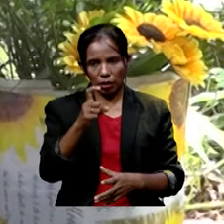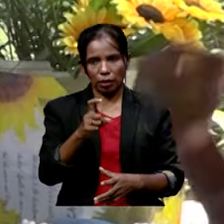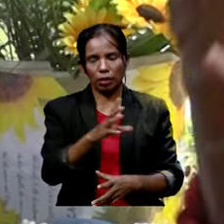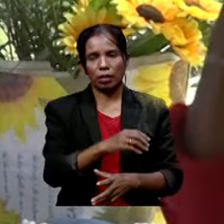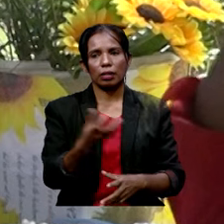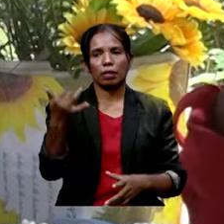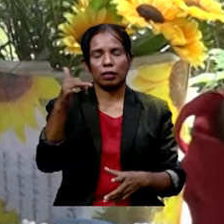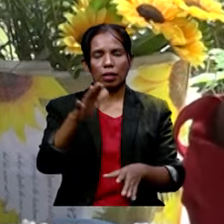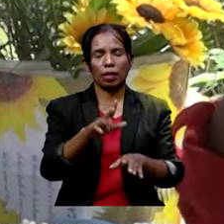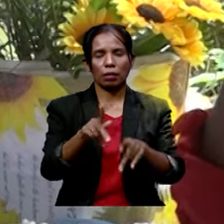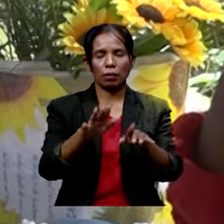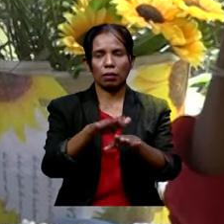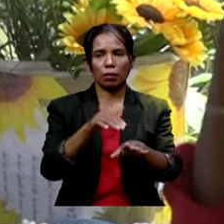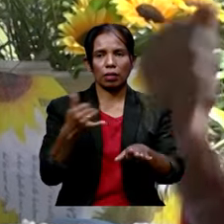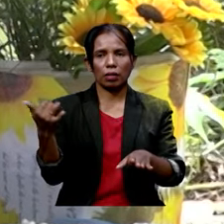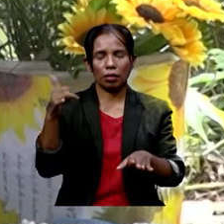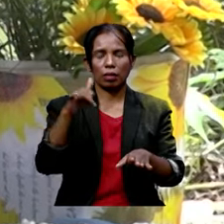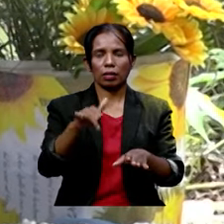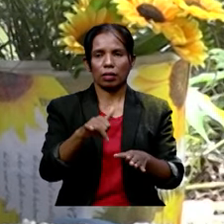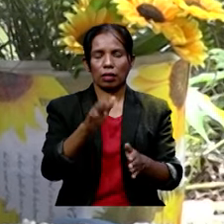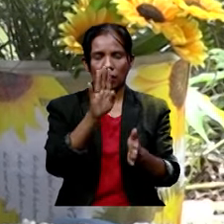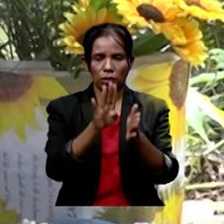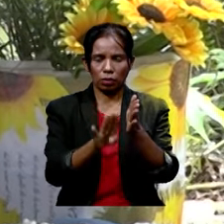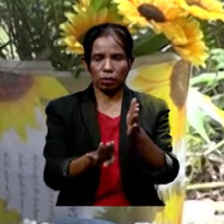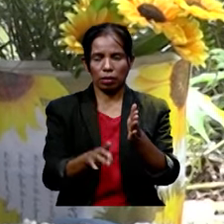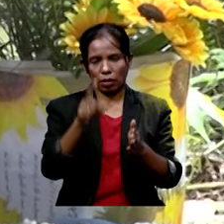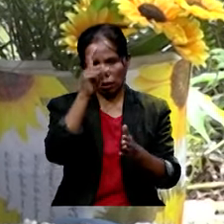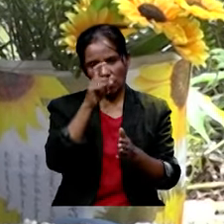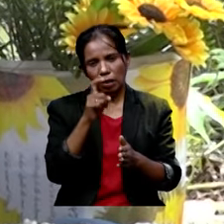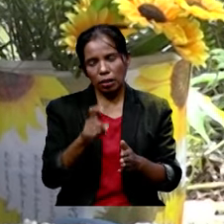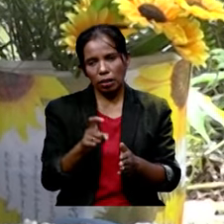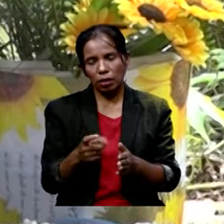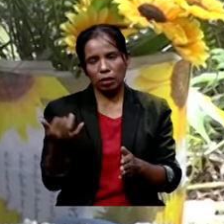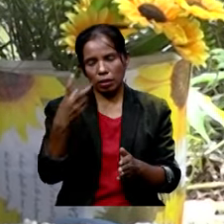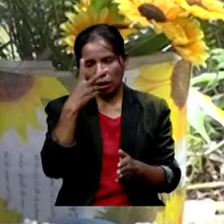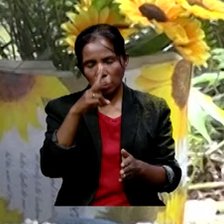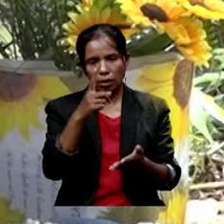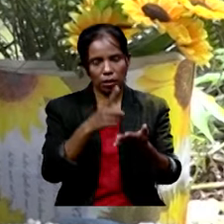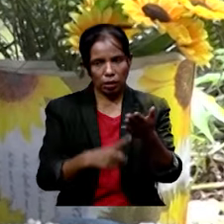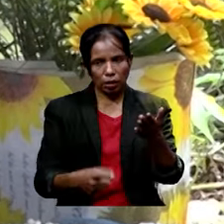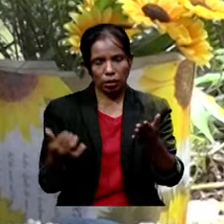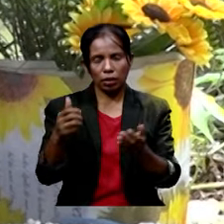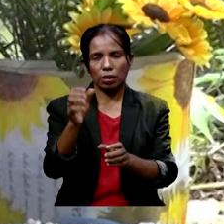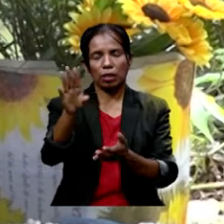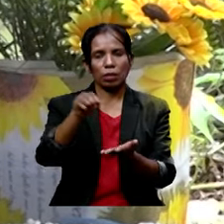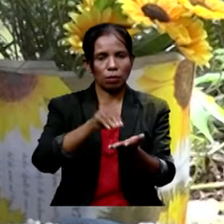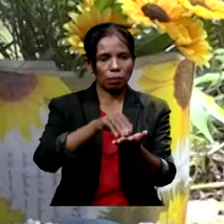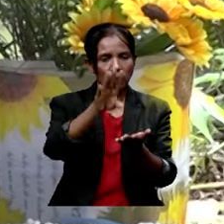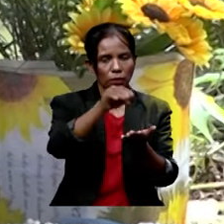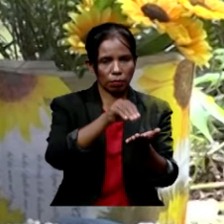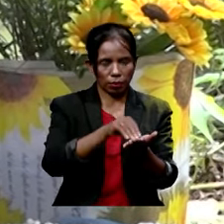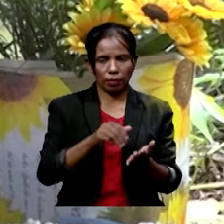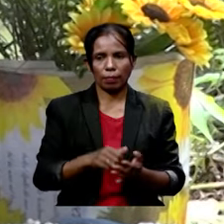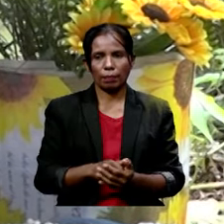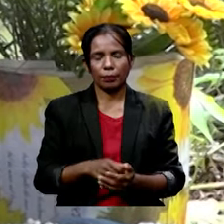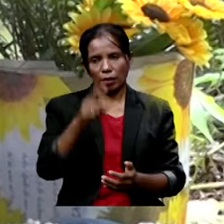sira bo ma bolu dian kata imitativos. Oh idari dane be maka sir hare se da makne sira se halu tu iri dane. I idari dane